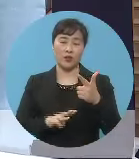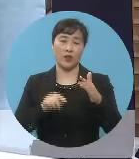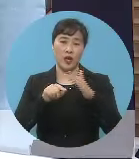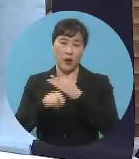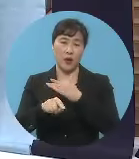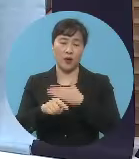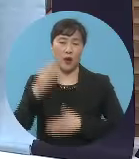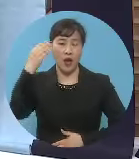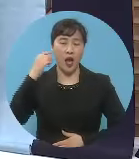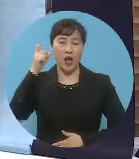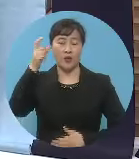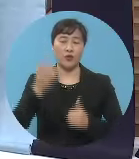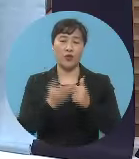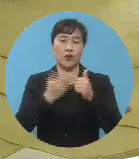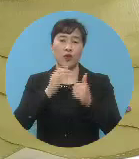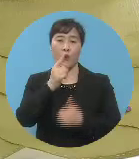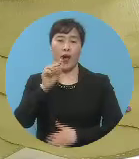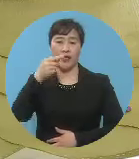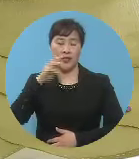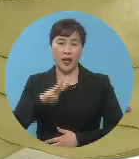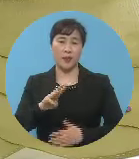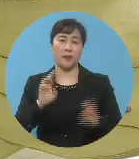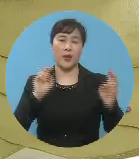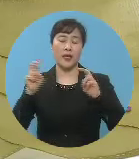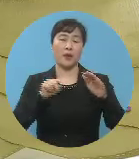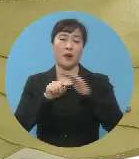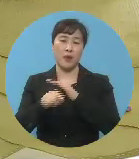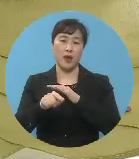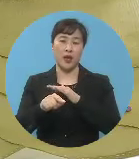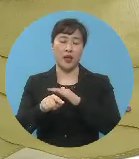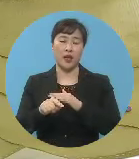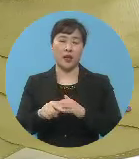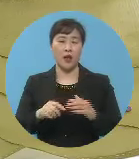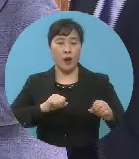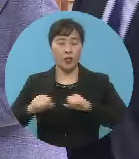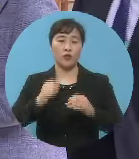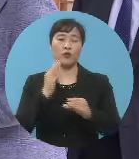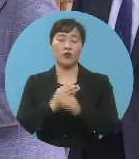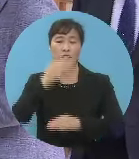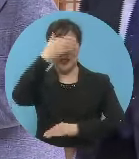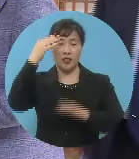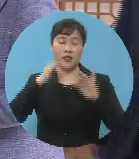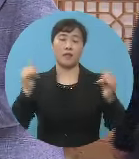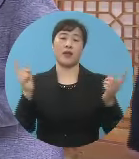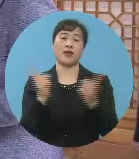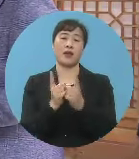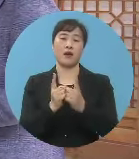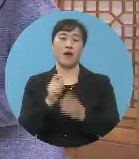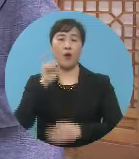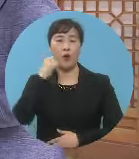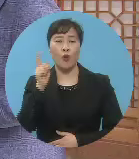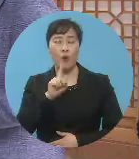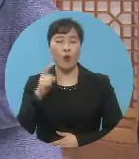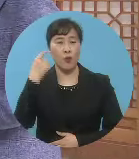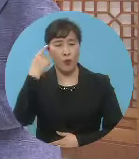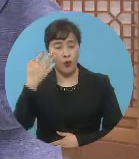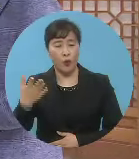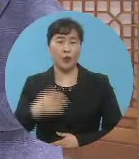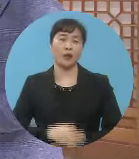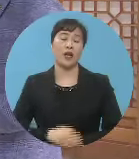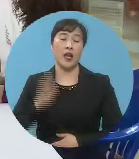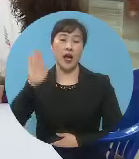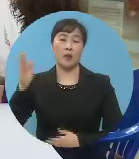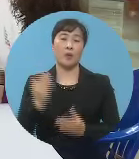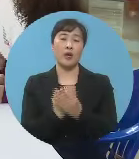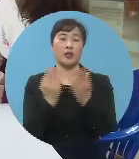나주 명하해골, 한우를 생산하는 화탑 영농조합을 방문해 사업장에서 활동하고 있는 청년을 만나 어려운